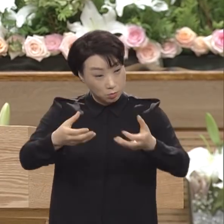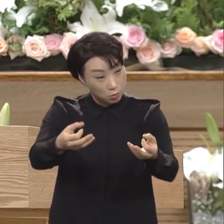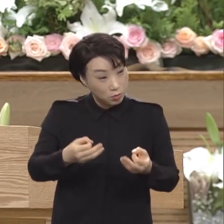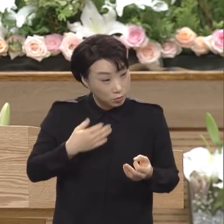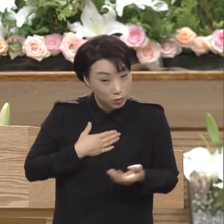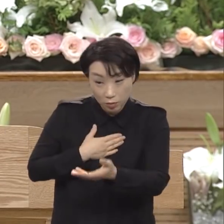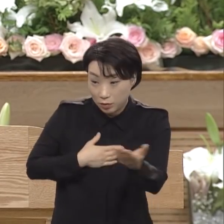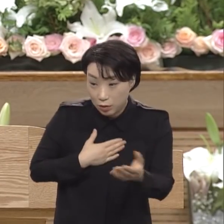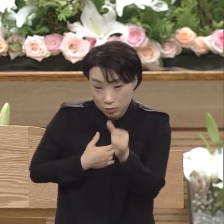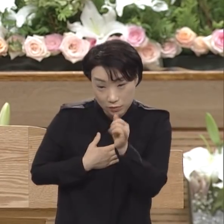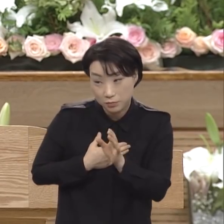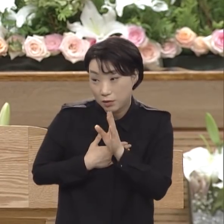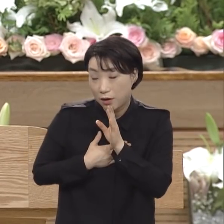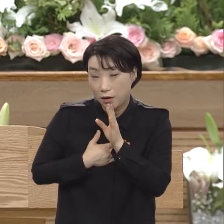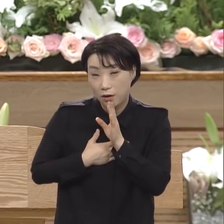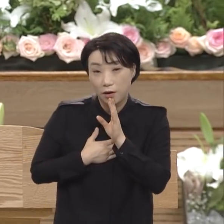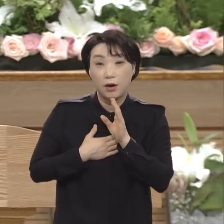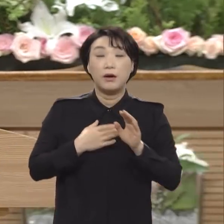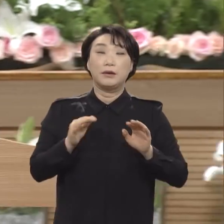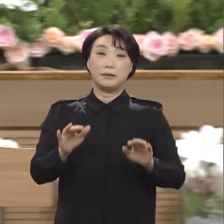보면 알지만,